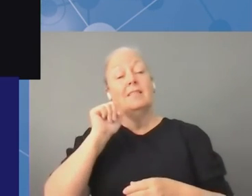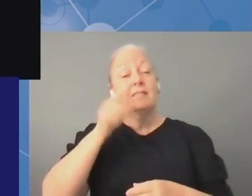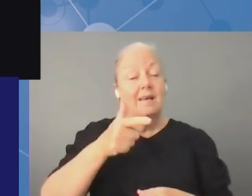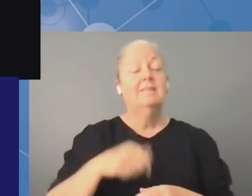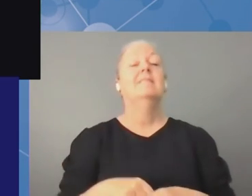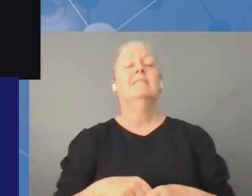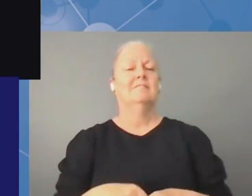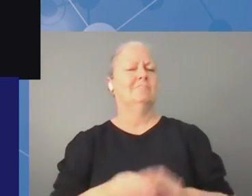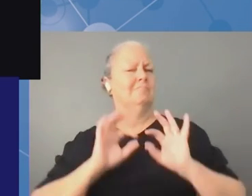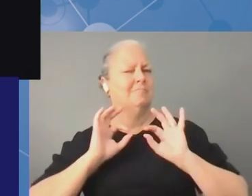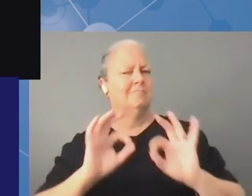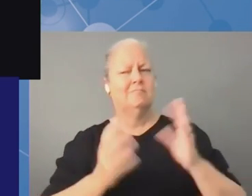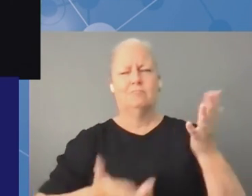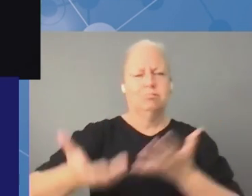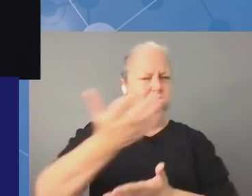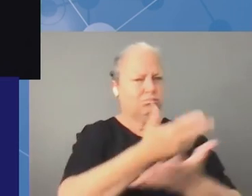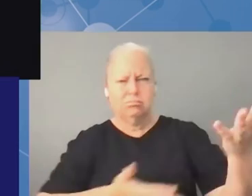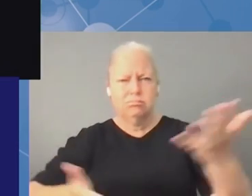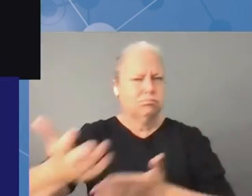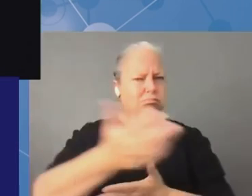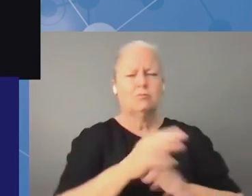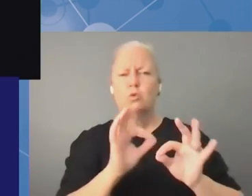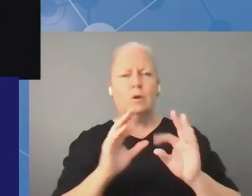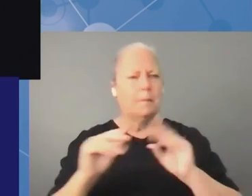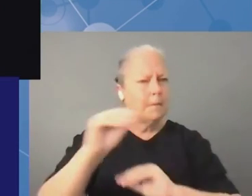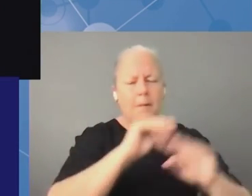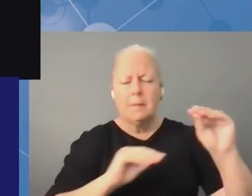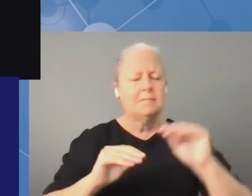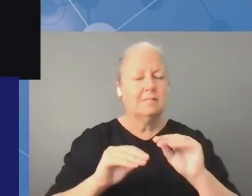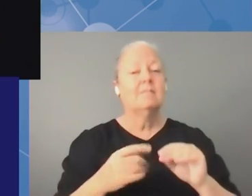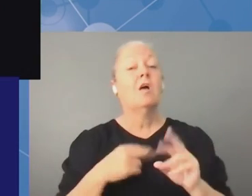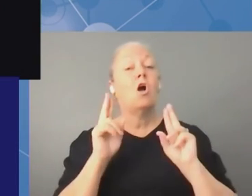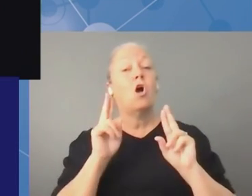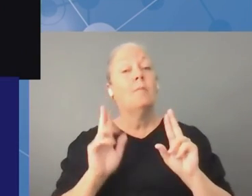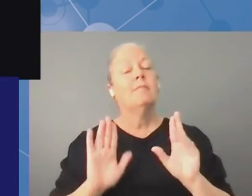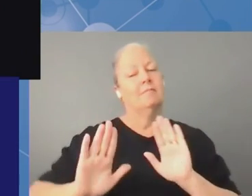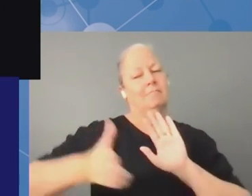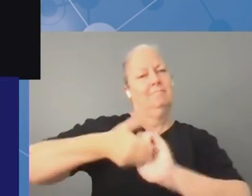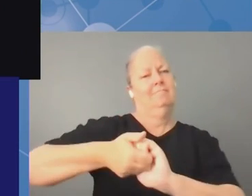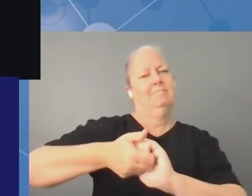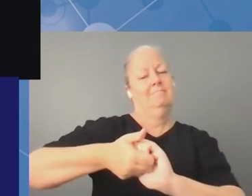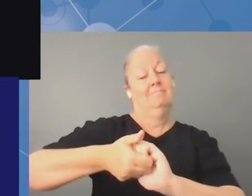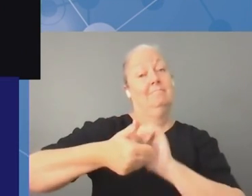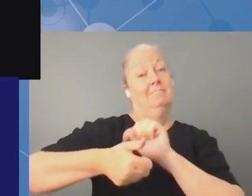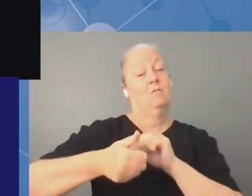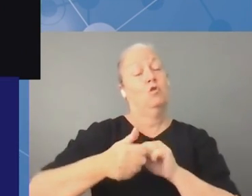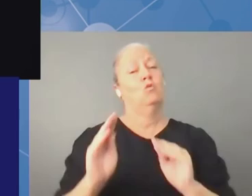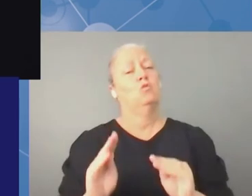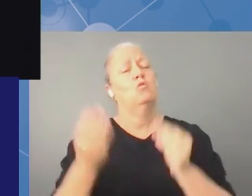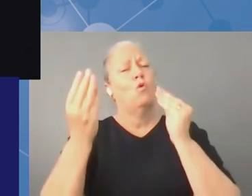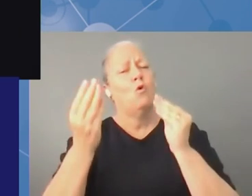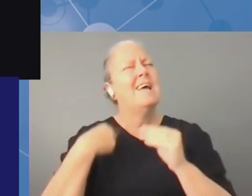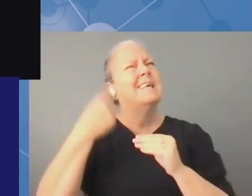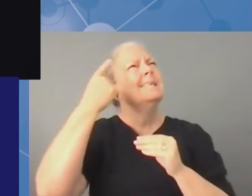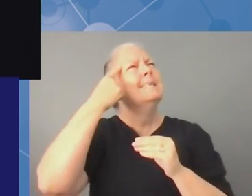действительно огромным. Я надеюсь, что голос молодежи будет звучать так же сильно и в следующих годах. Здесь прозвучало